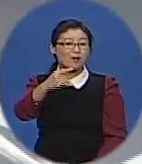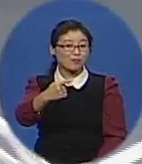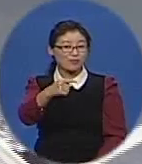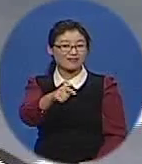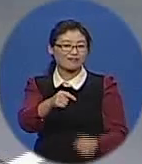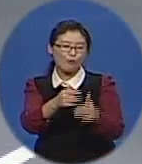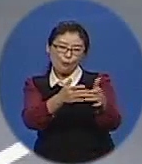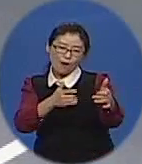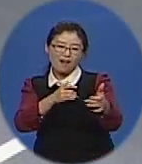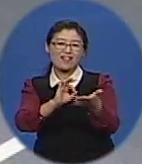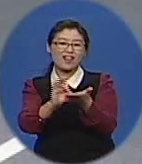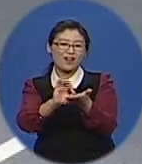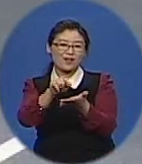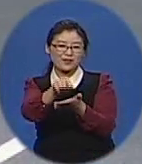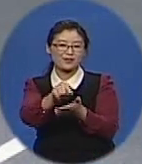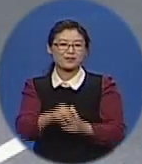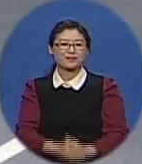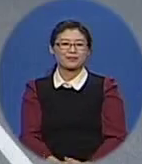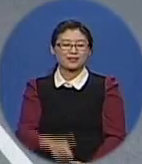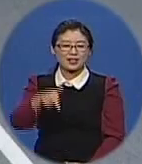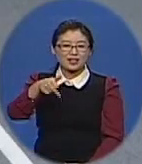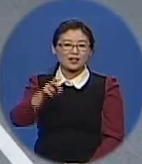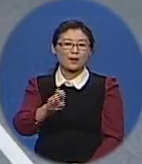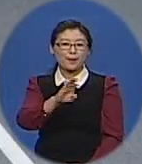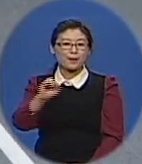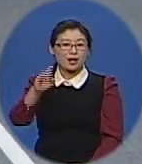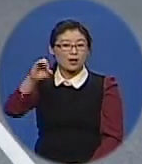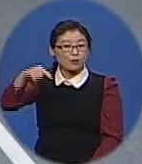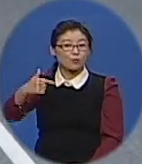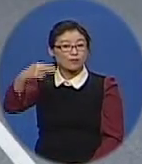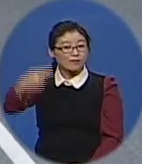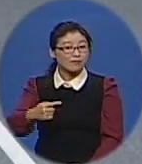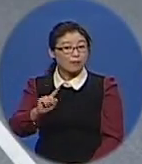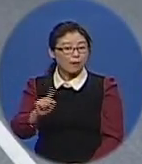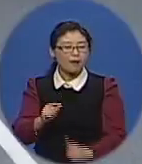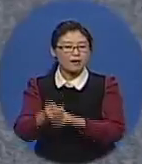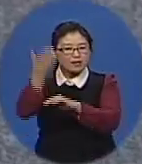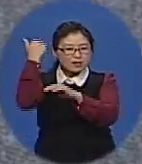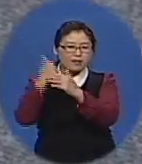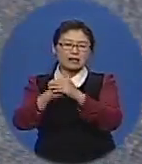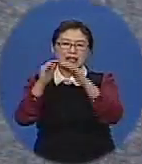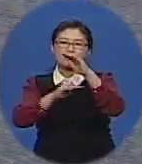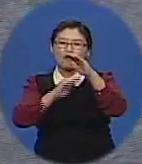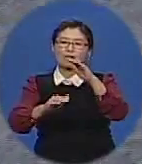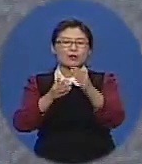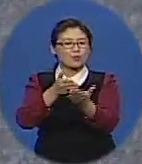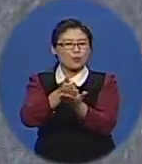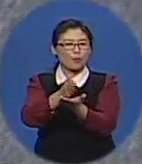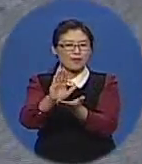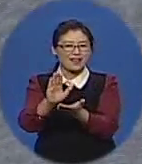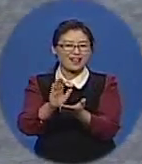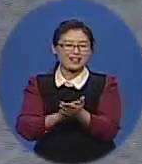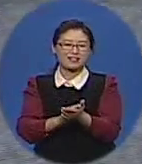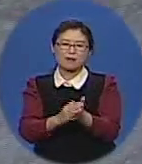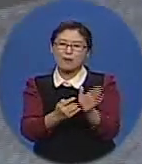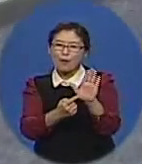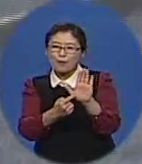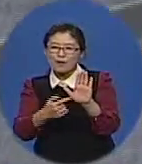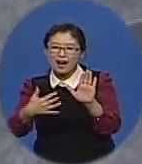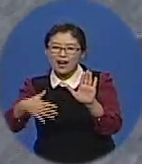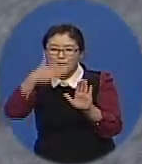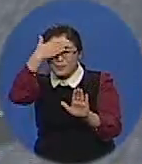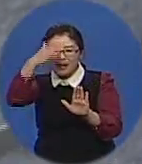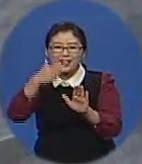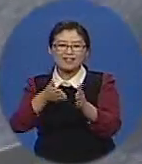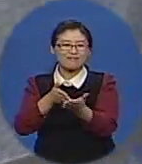리커브 종목인데요. 컴파운드 종목의 경우 그동안 정식 종목이 아니었기 때문에 잘 알려져 있지 않은